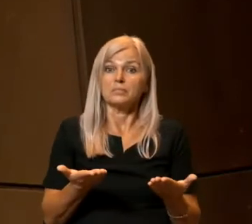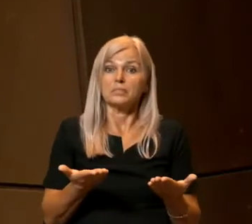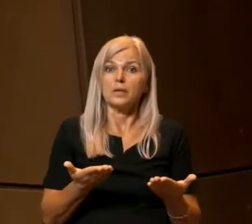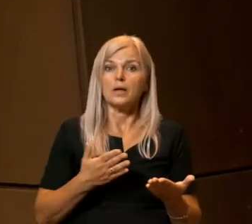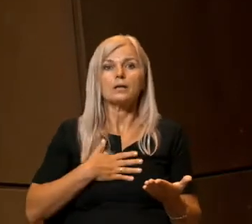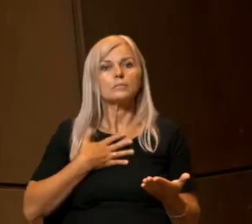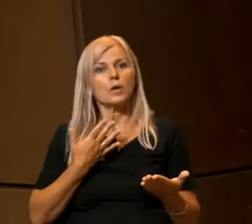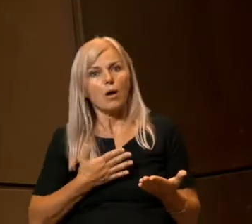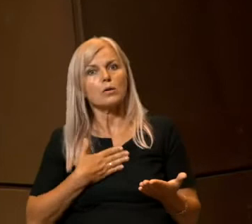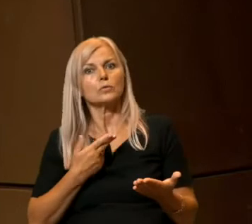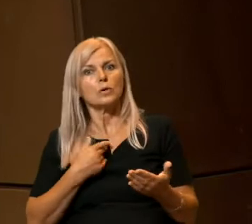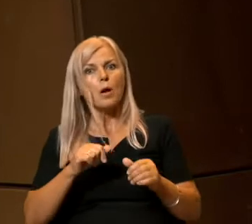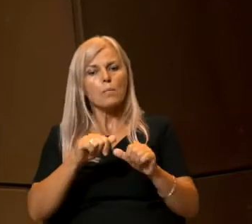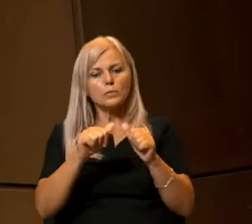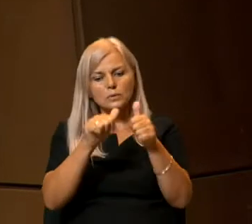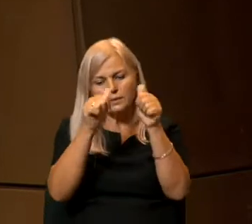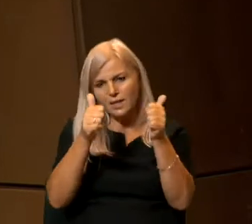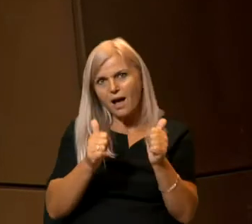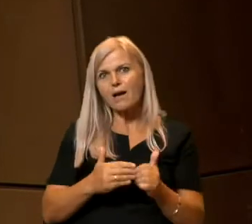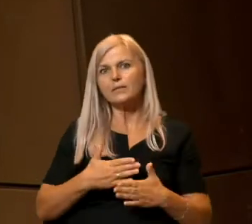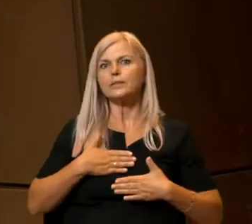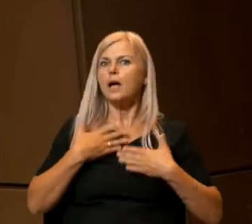odnoszę w mojej postawie ciała, więc